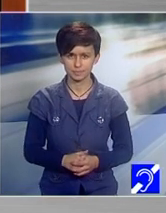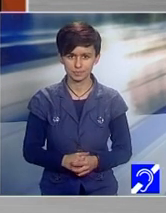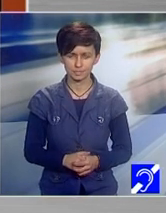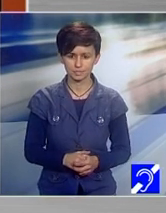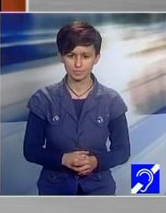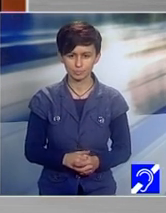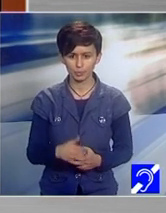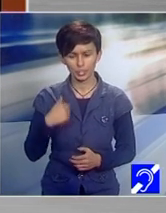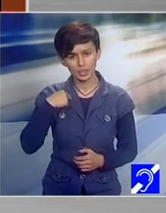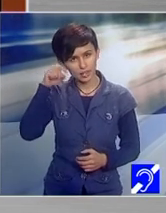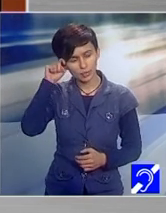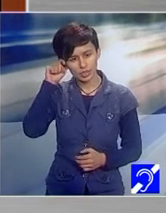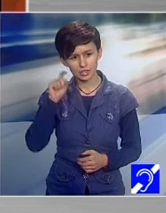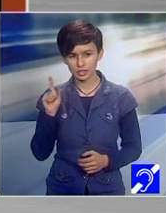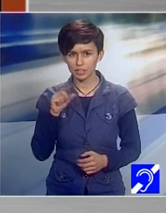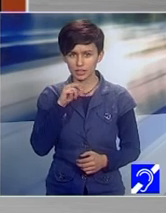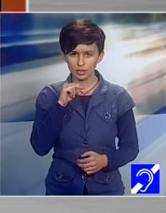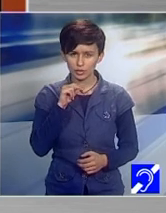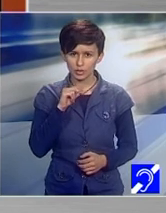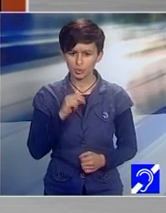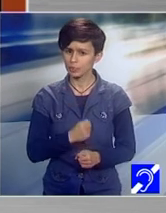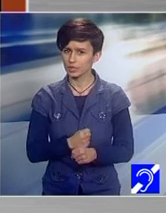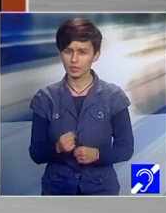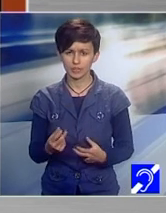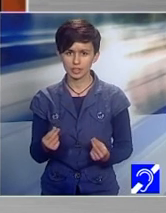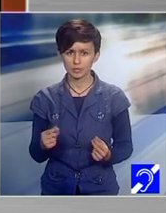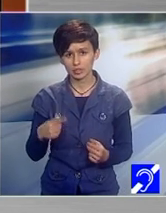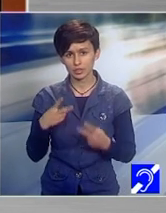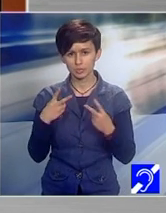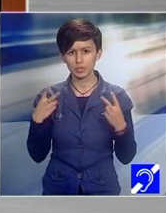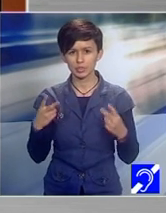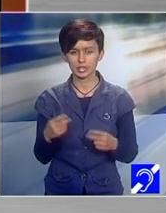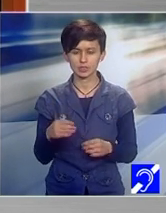Cred că totuși nu vorbim destul după importanța evenimentului.